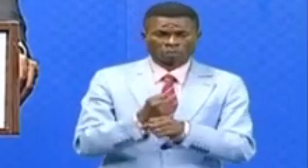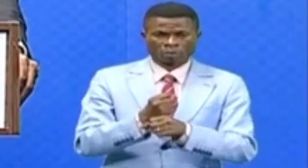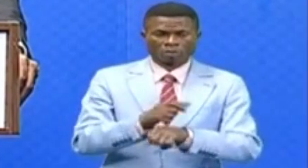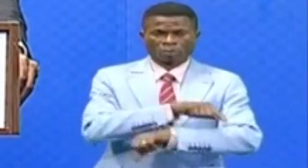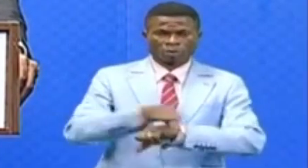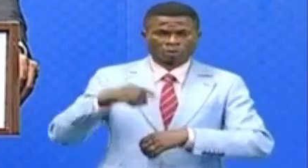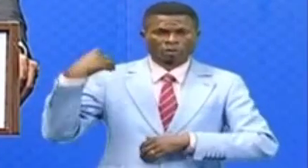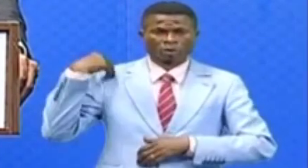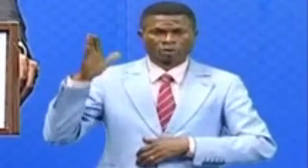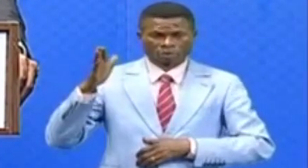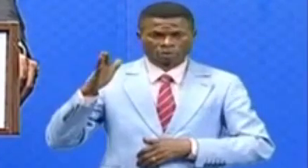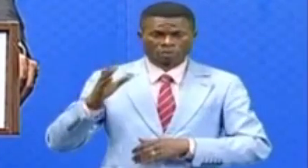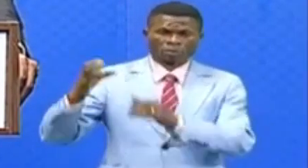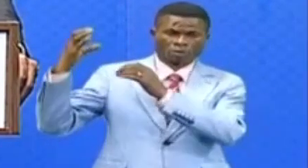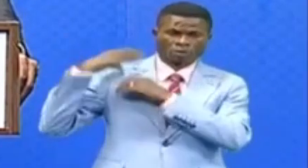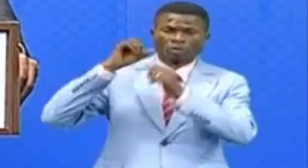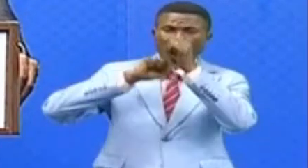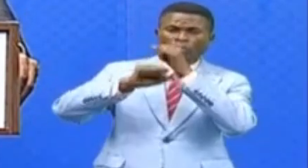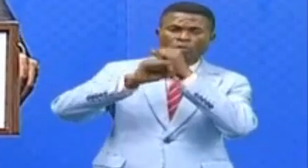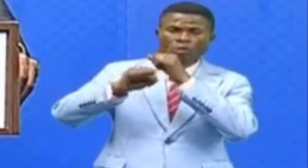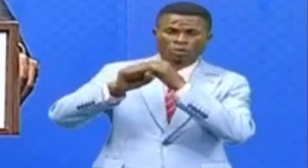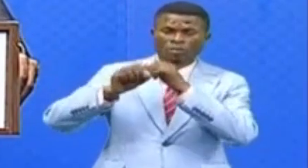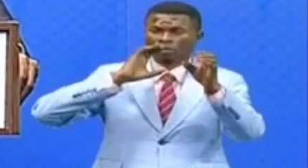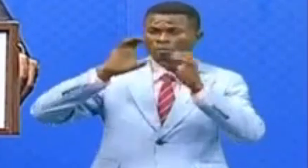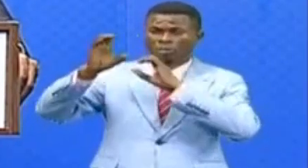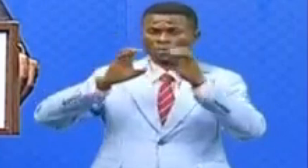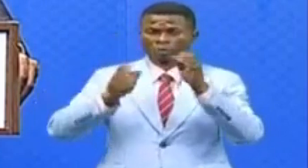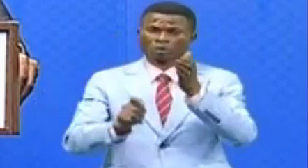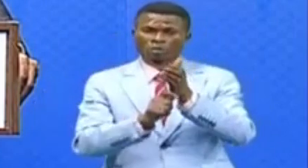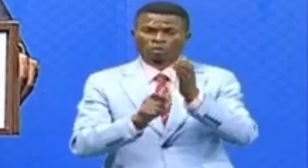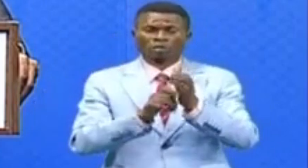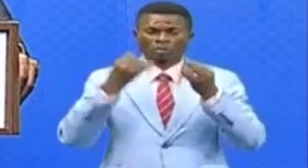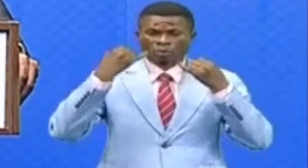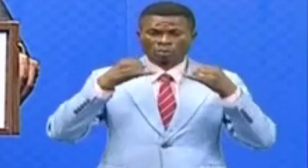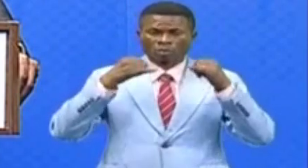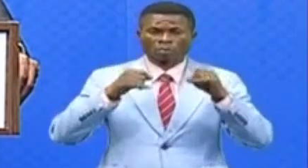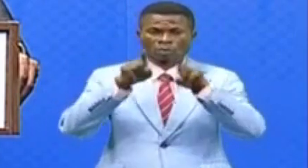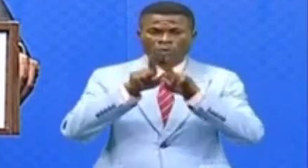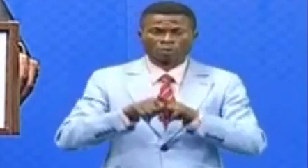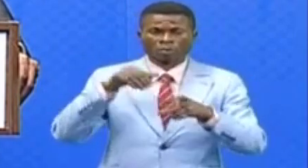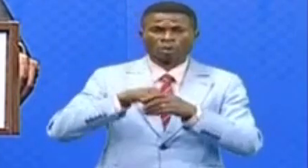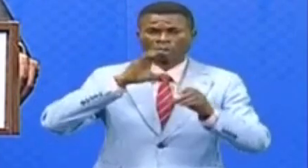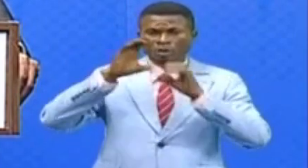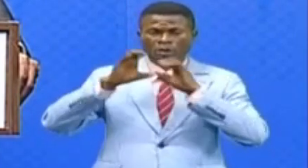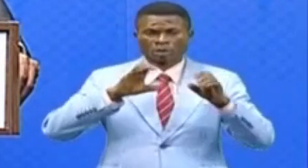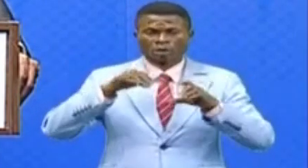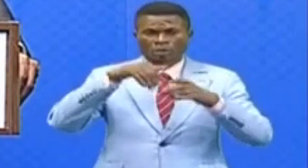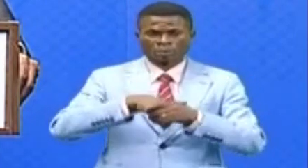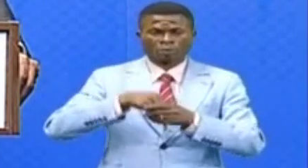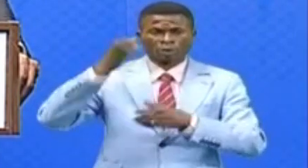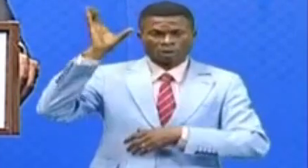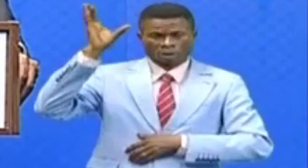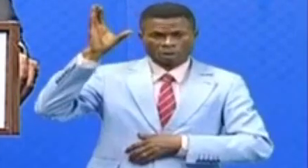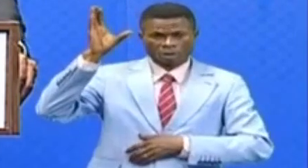établissement public chargé de la promotion des télécommunications et des technologies de l'information et de la communication dans les milieux